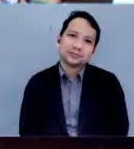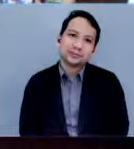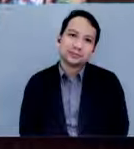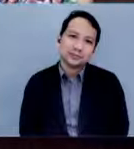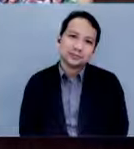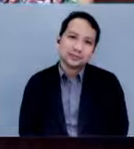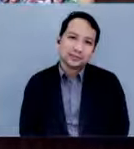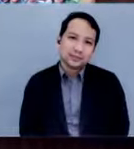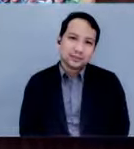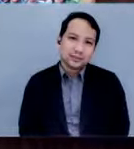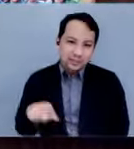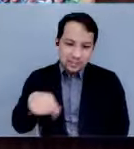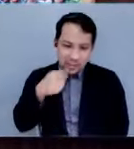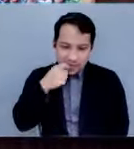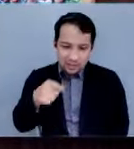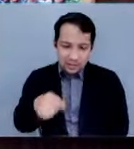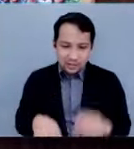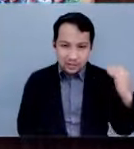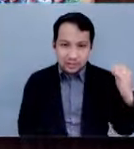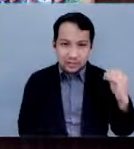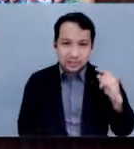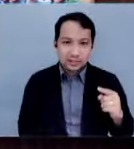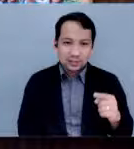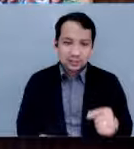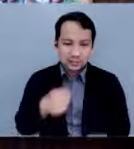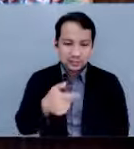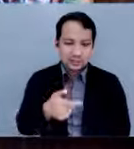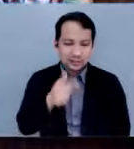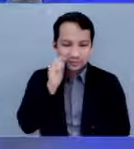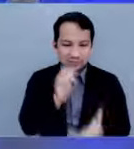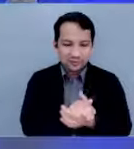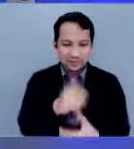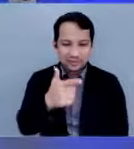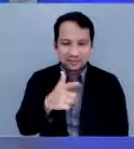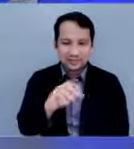So, asawa ko po pala si Glock 9.